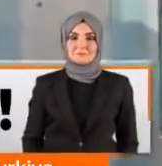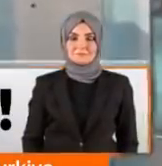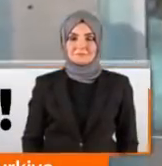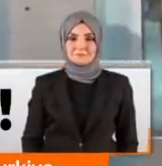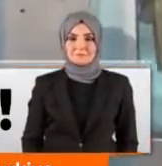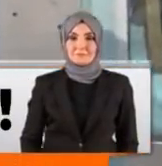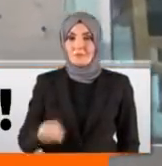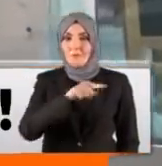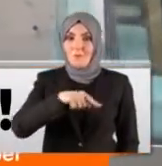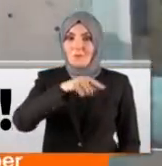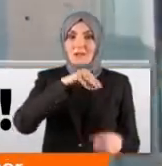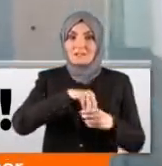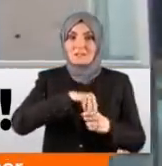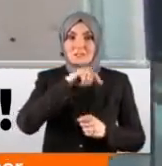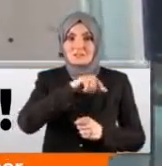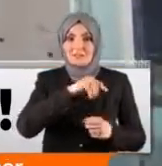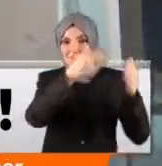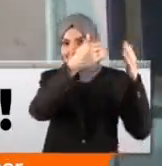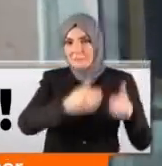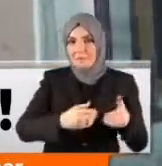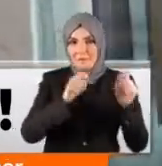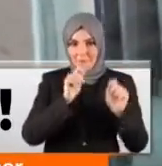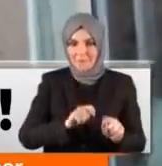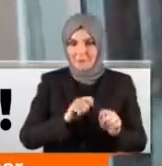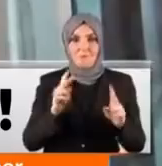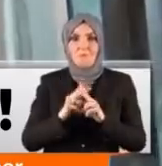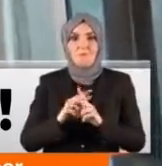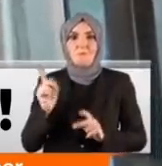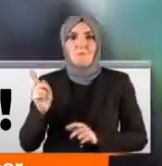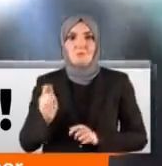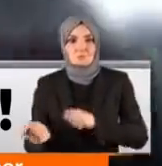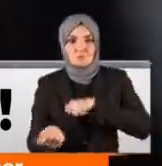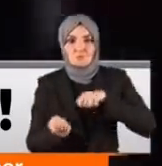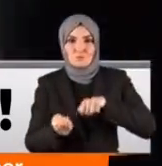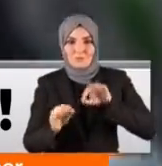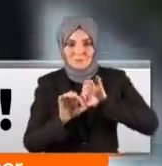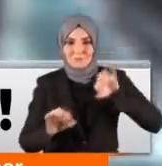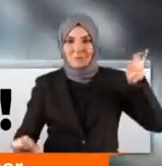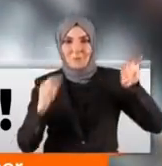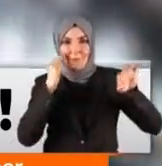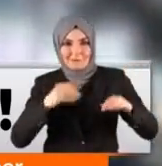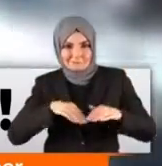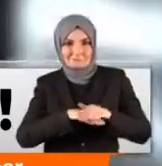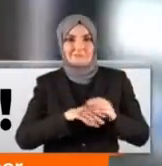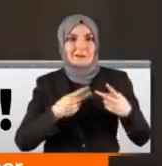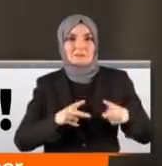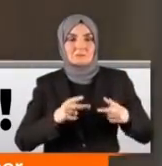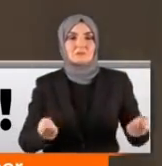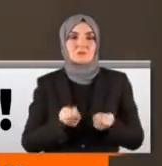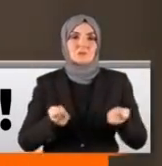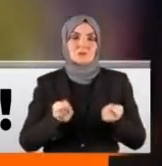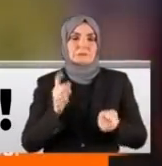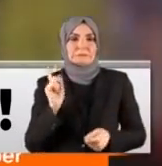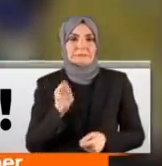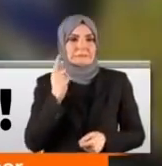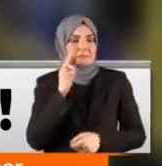açar mısın Onlar içeriden kapattı polis süpürge sapıyla kepengi tutmaya çalıştı ilginç manzara kapı açılınca ortaya çıktı